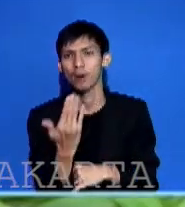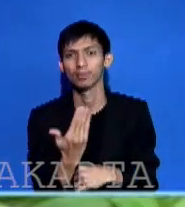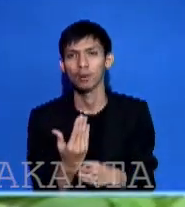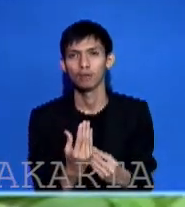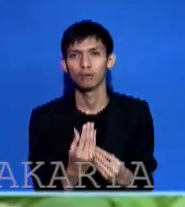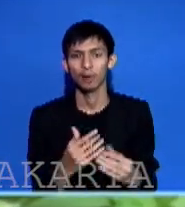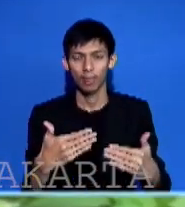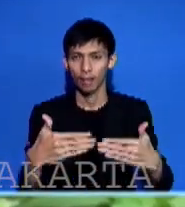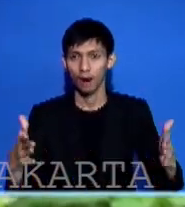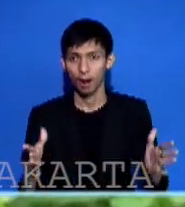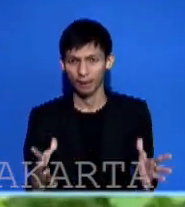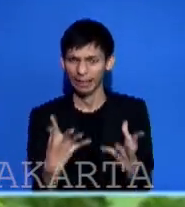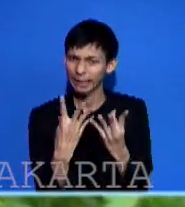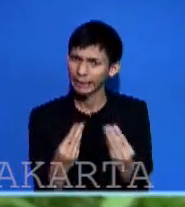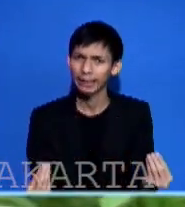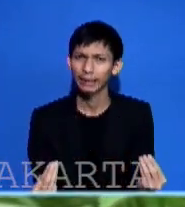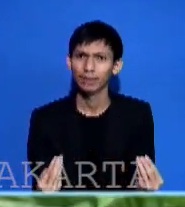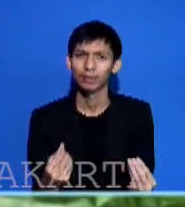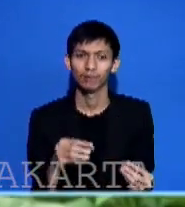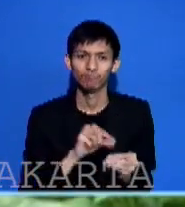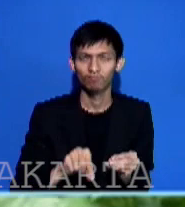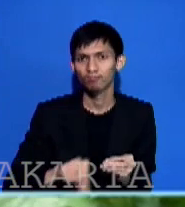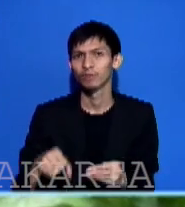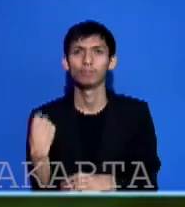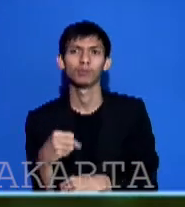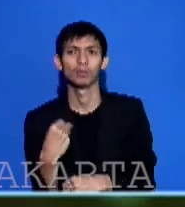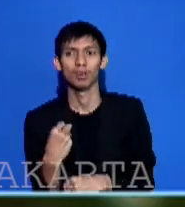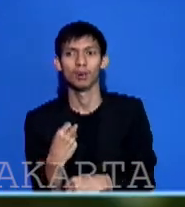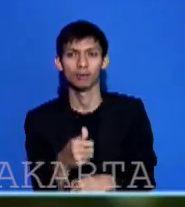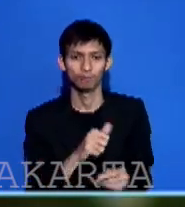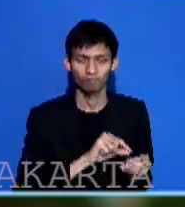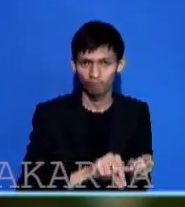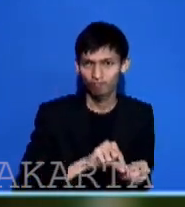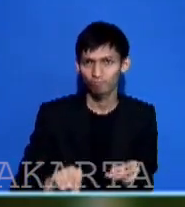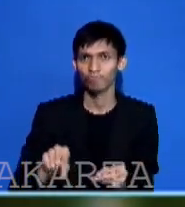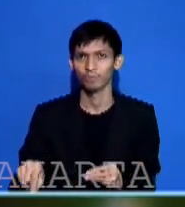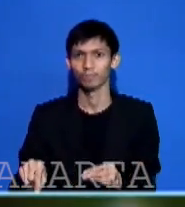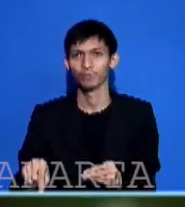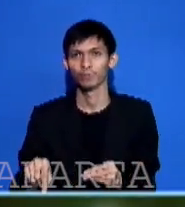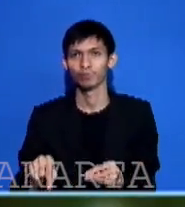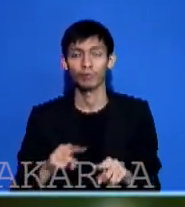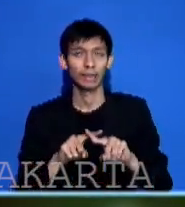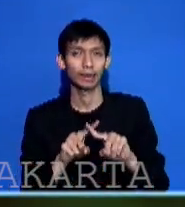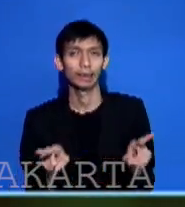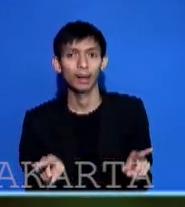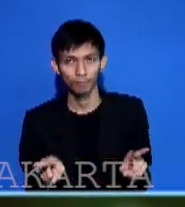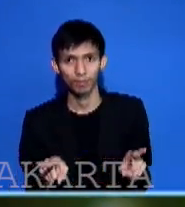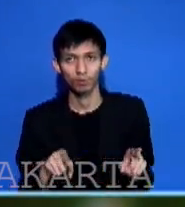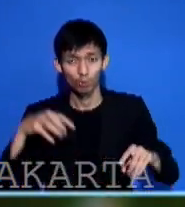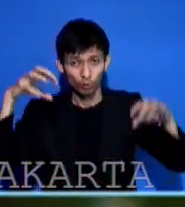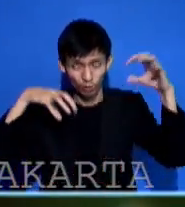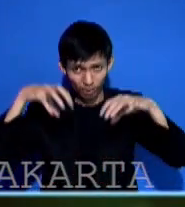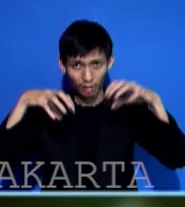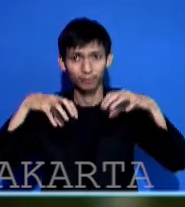moten saged dipun tanemi wekdalmenik sagedpun kemonah kangge Bu janganan nanging jumbuh kalian datengipun MS Jawa